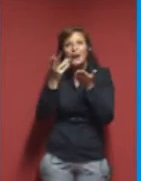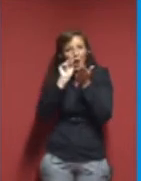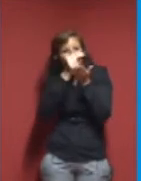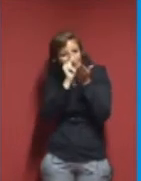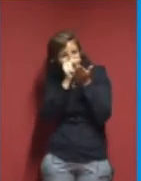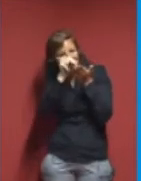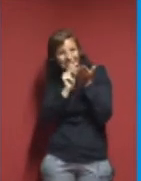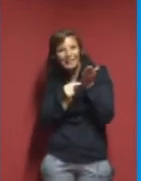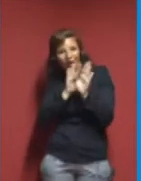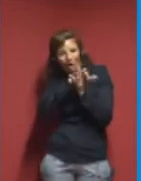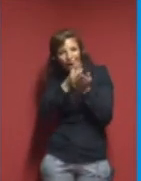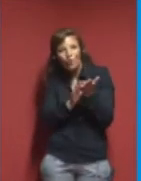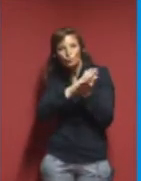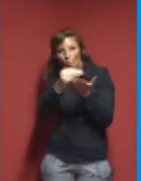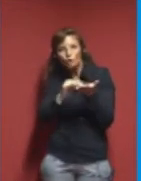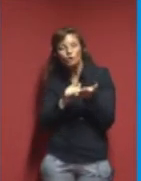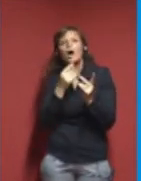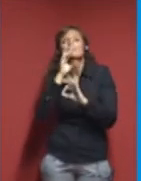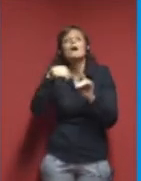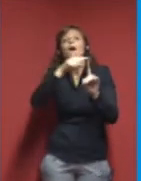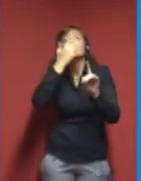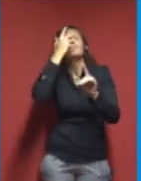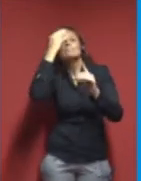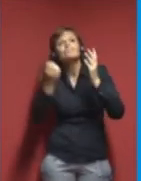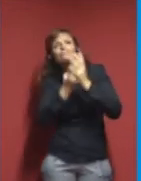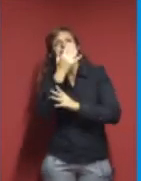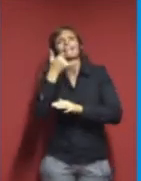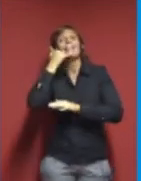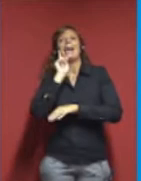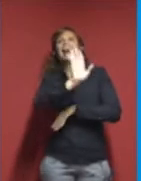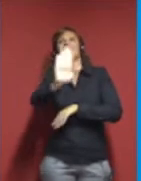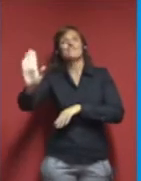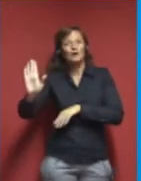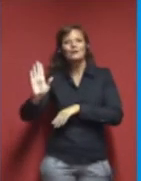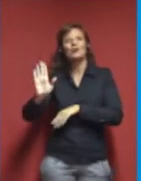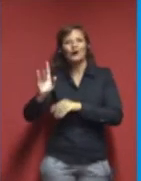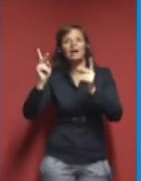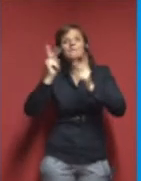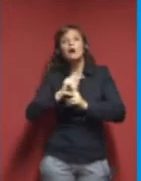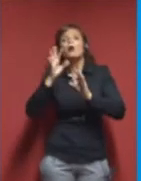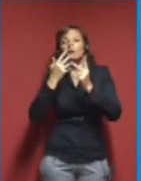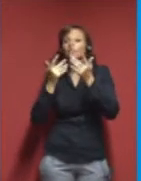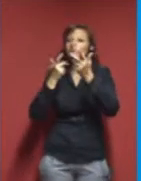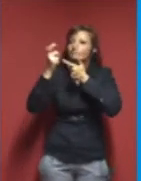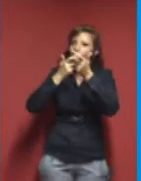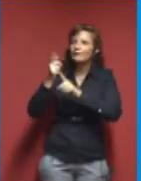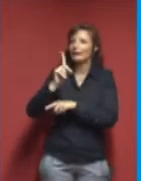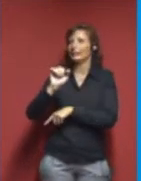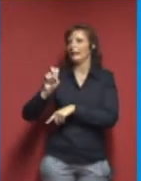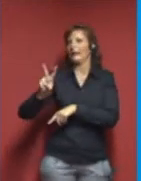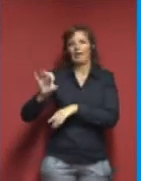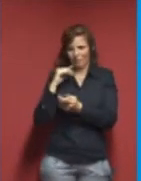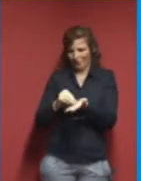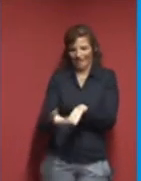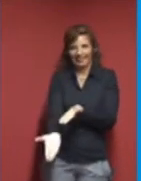tutta l'interfaccia. Quindi se volete realizzare il vostro telefono potete appunto parlare a Dave, che è qui alla fiera, e